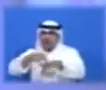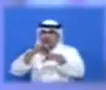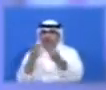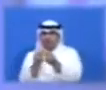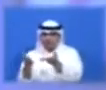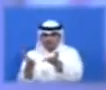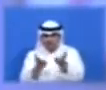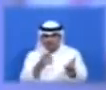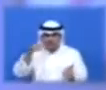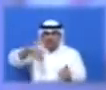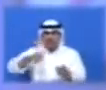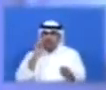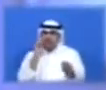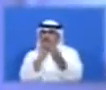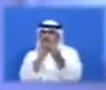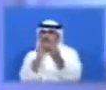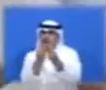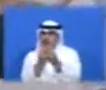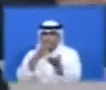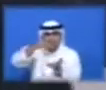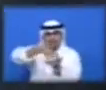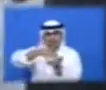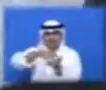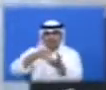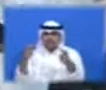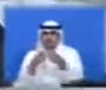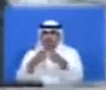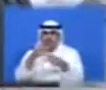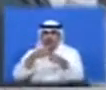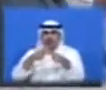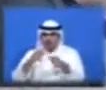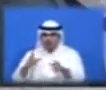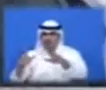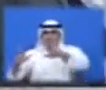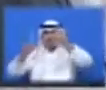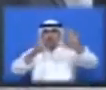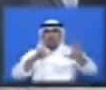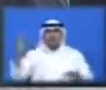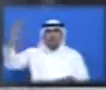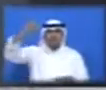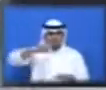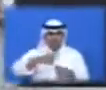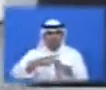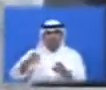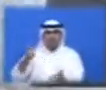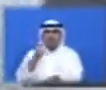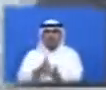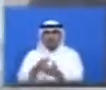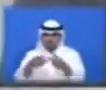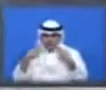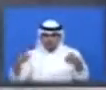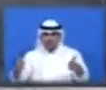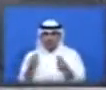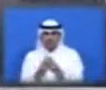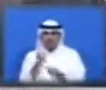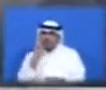في التحضيرات الجارية للقمة العربية المزمع عقدها في البلاد الأسبوع المقبل. قال بن حلي لدى وصوله البلاد